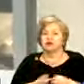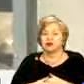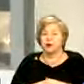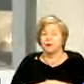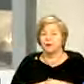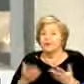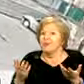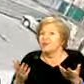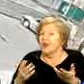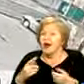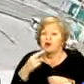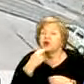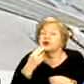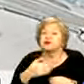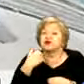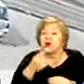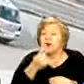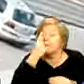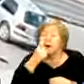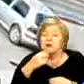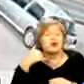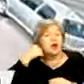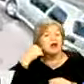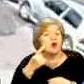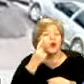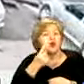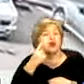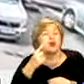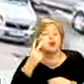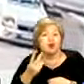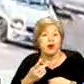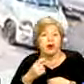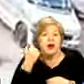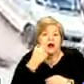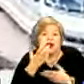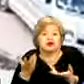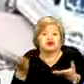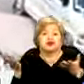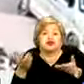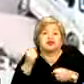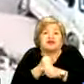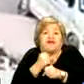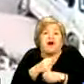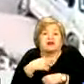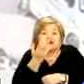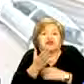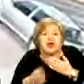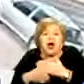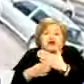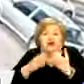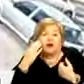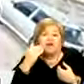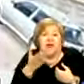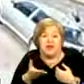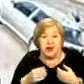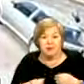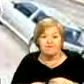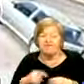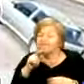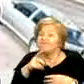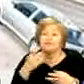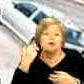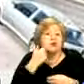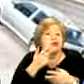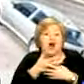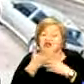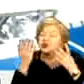fost primul care a sunat la 112, doar că n-a știut ce să fac după ce a sunat. Asta este tot. N-a știut cum să-i